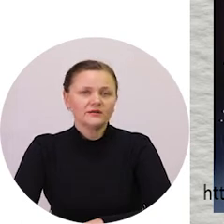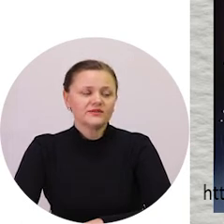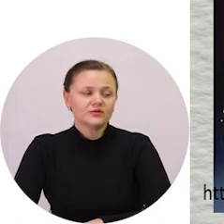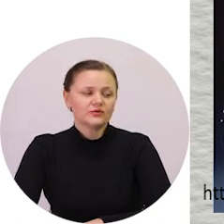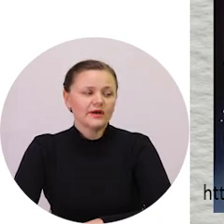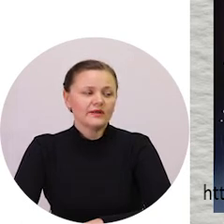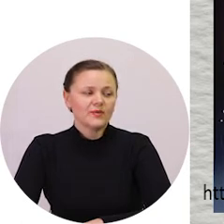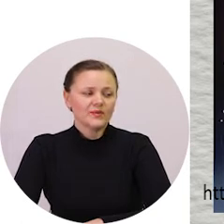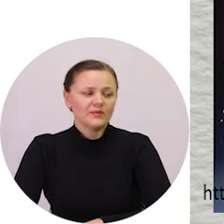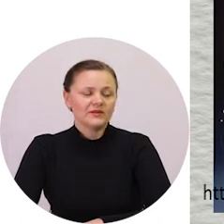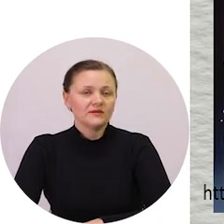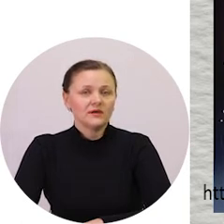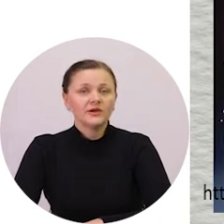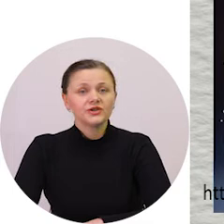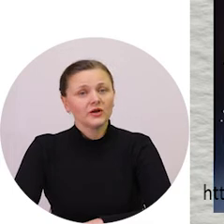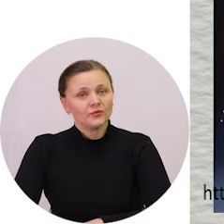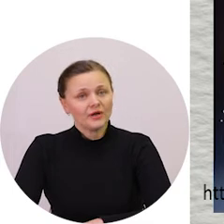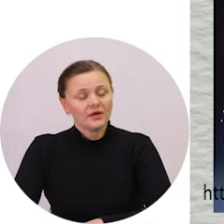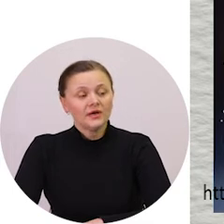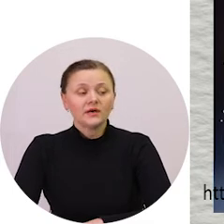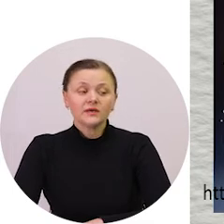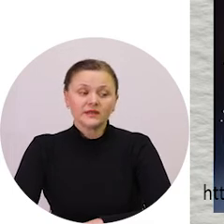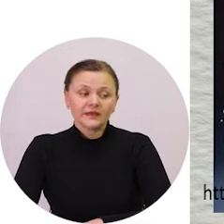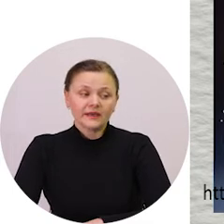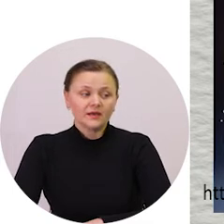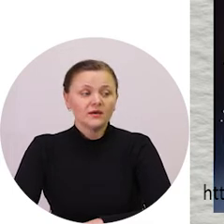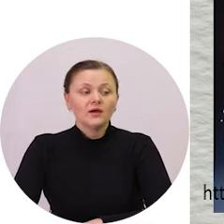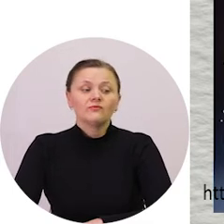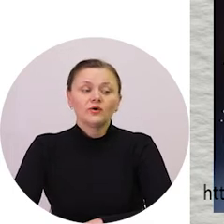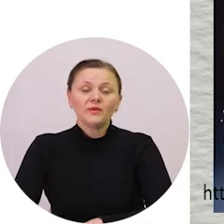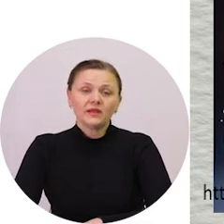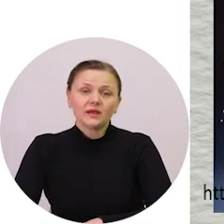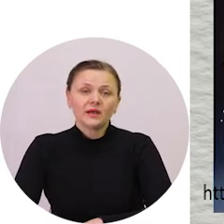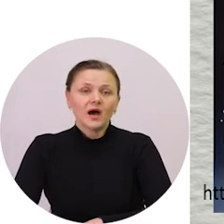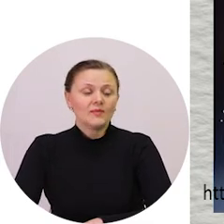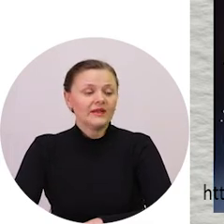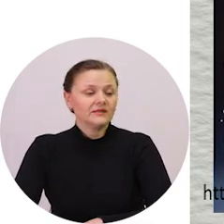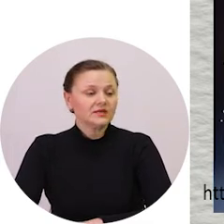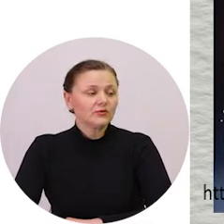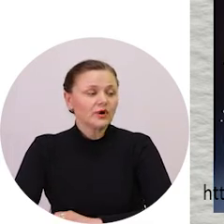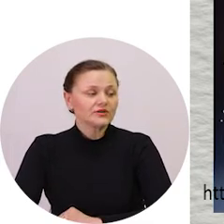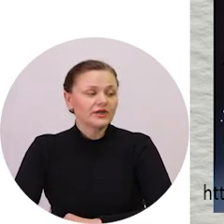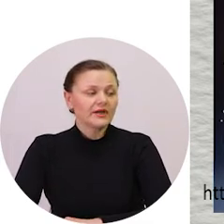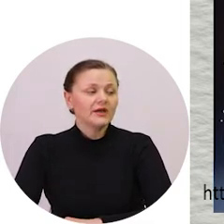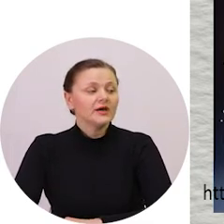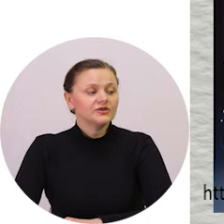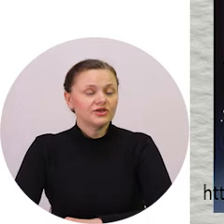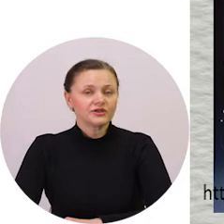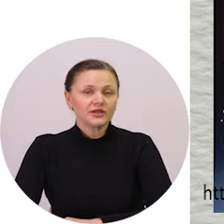nicio altă viețuitoare de pe pământ, și anume gândire, vorbire, abilități de